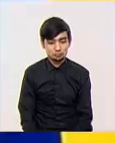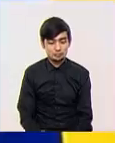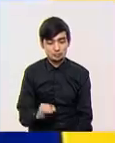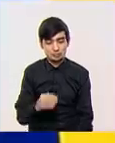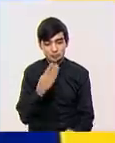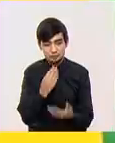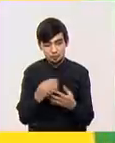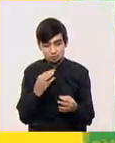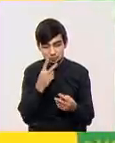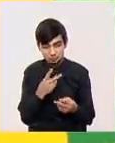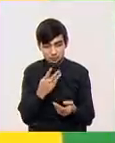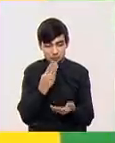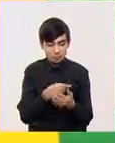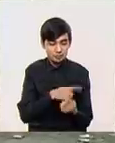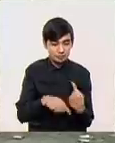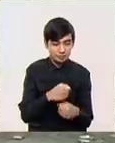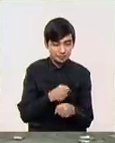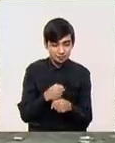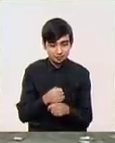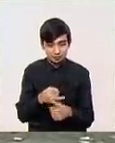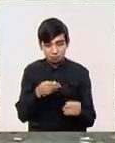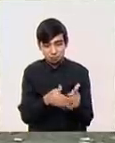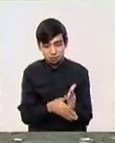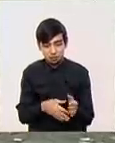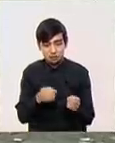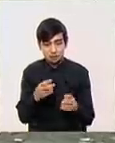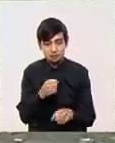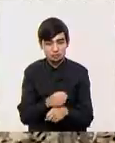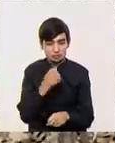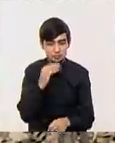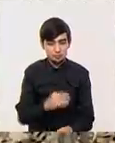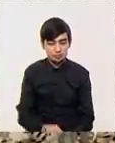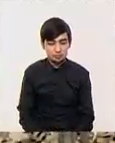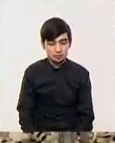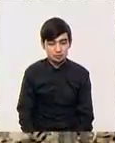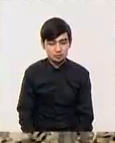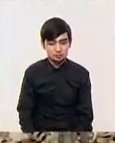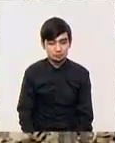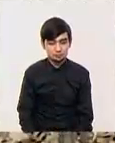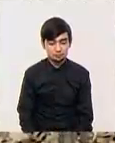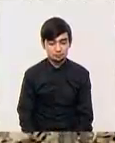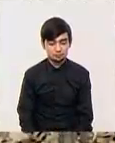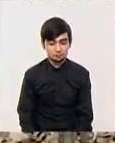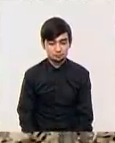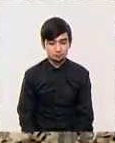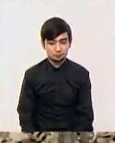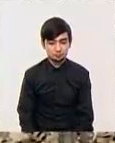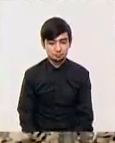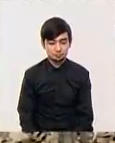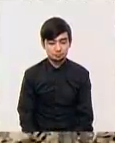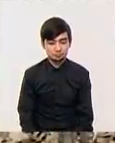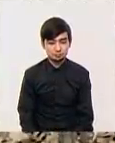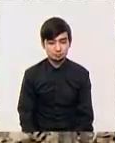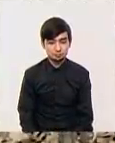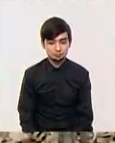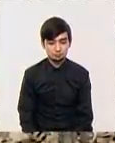Өзгенің қайғысынан өз бизнесін жүргізіп жүргендердің әрекетіне қашан тоқтау болады? Сол жерде ойын ұйымдастырып жатыр заңсыз. Бұл жерден